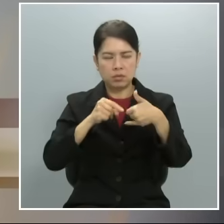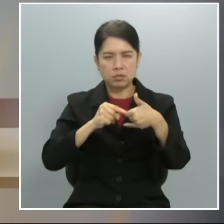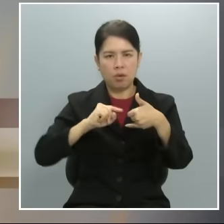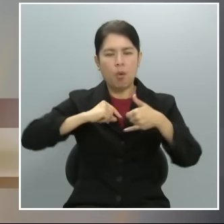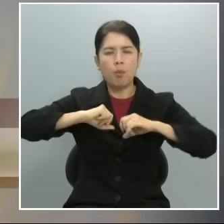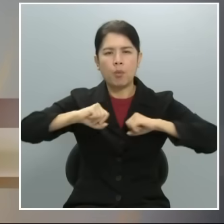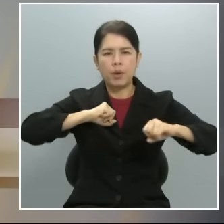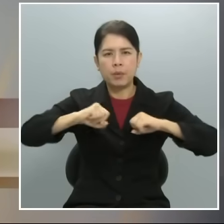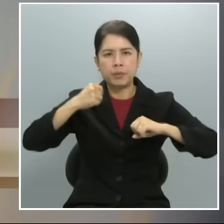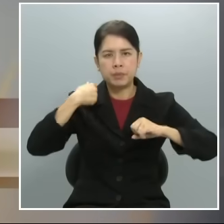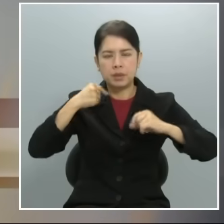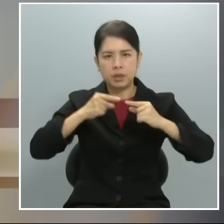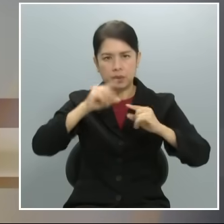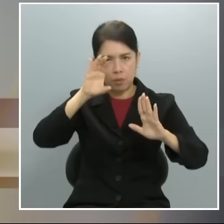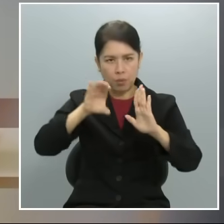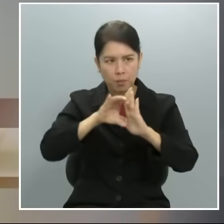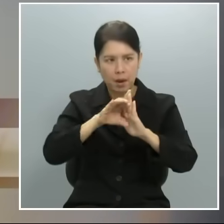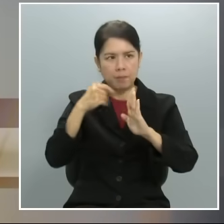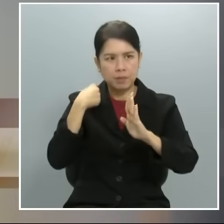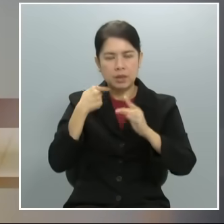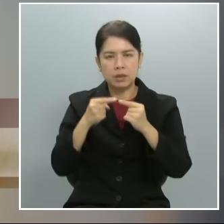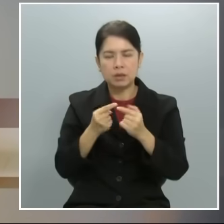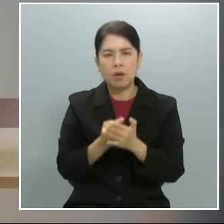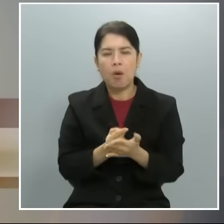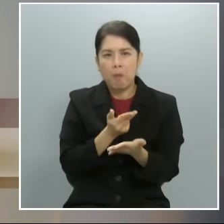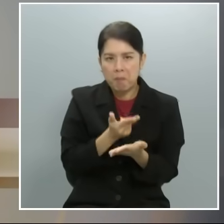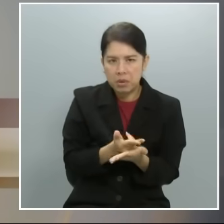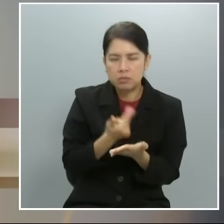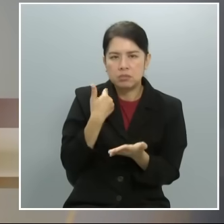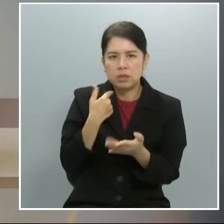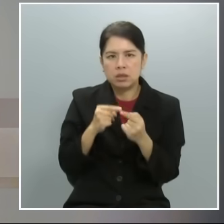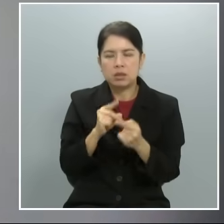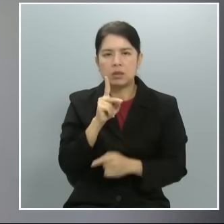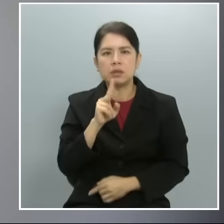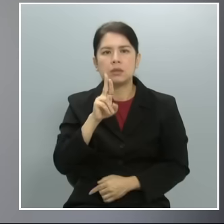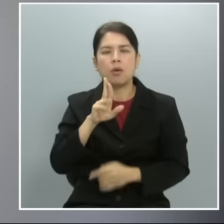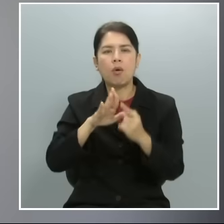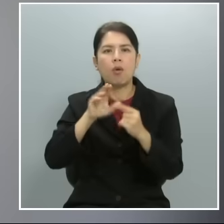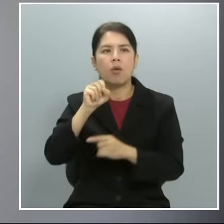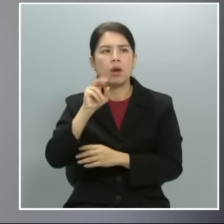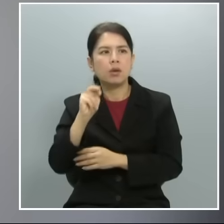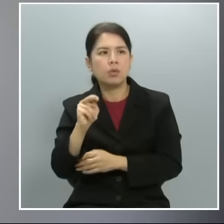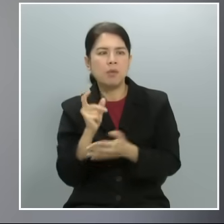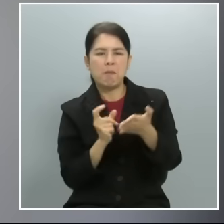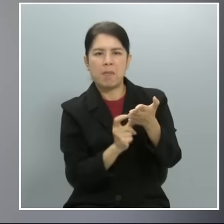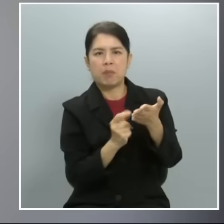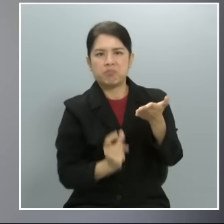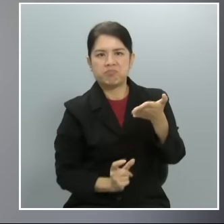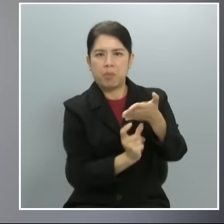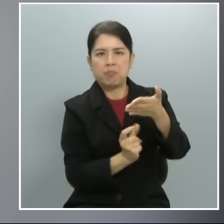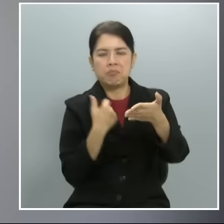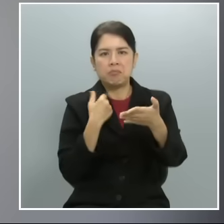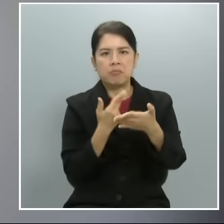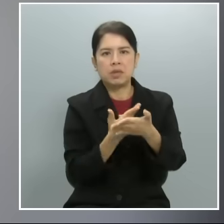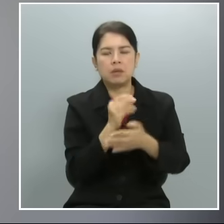โพสตภาพอาวุธทั้งปืนกับแมกาซีนกระสุนอีก 2แม็กแล้วเขียนข้อความว่าเจอกัน